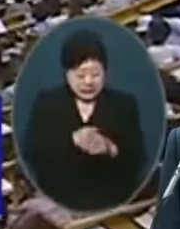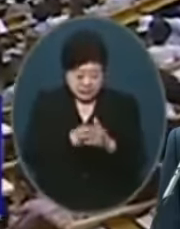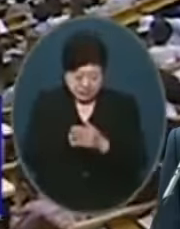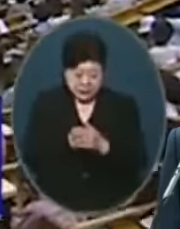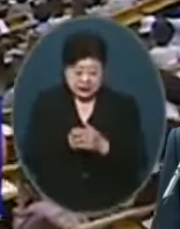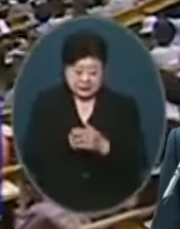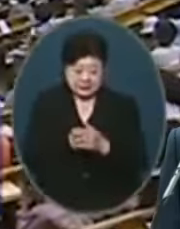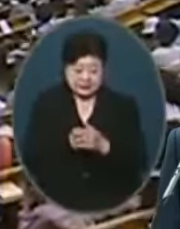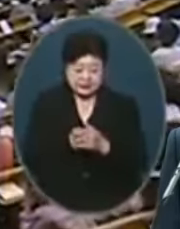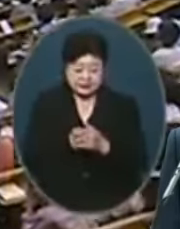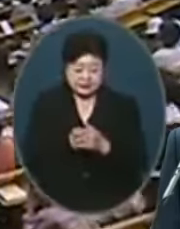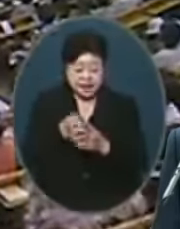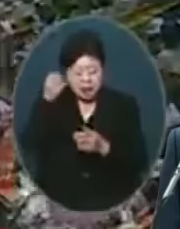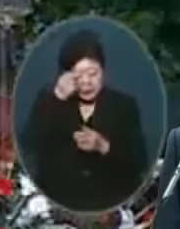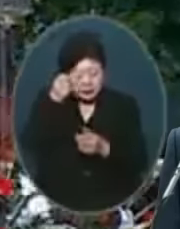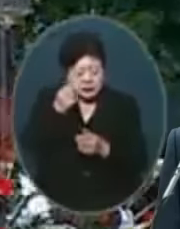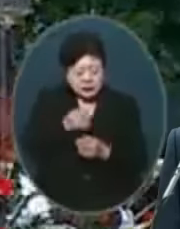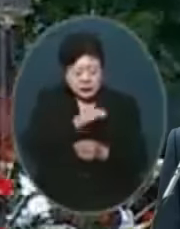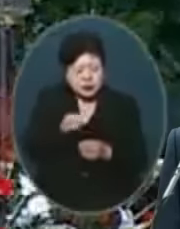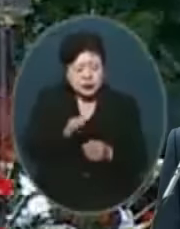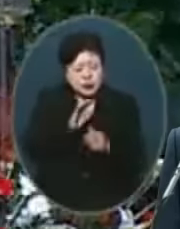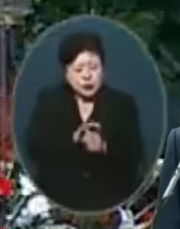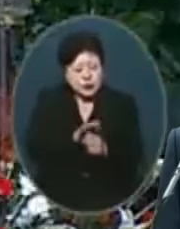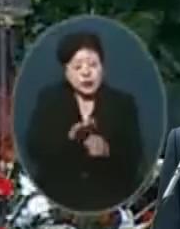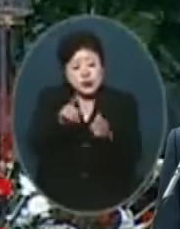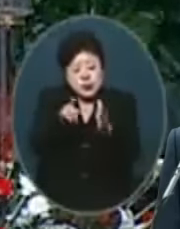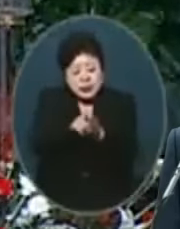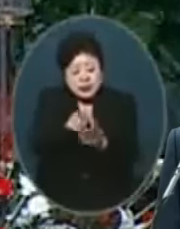간구하심이라. 성령은 우리를 돕기